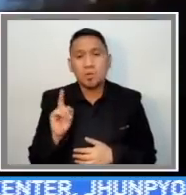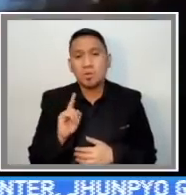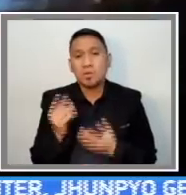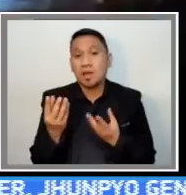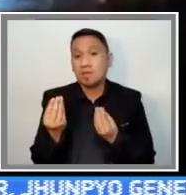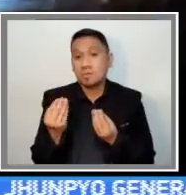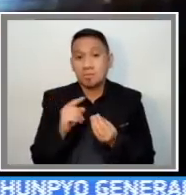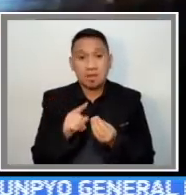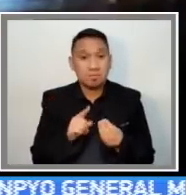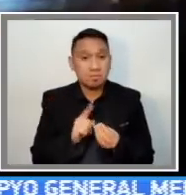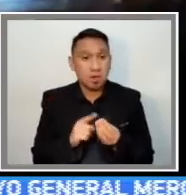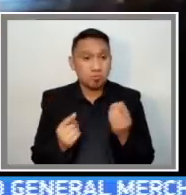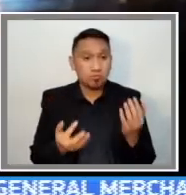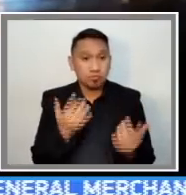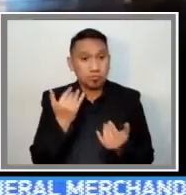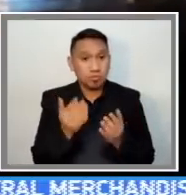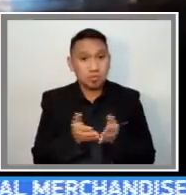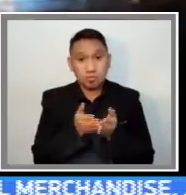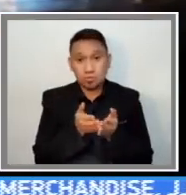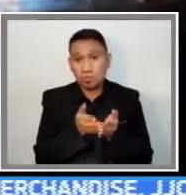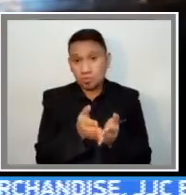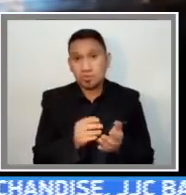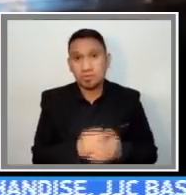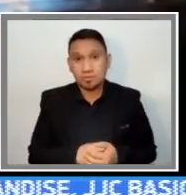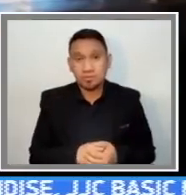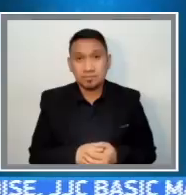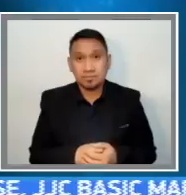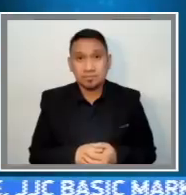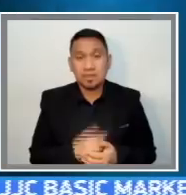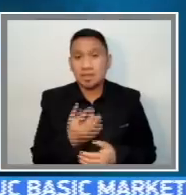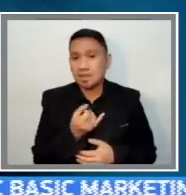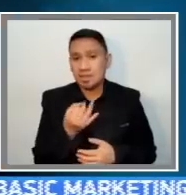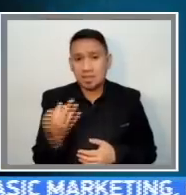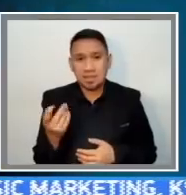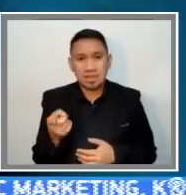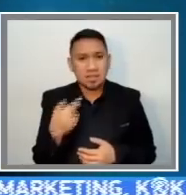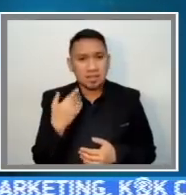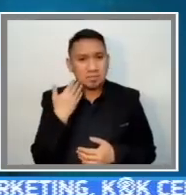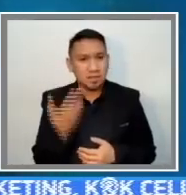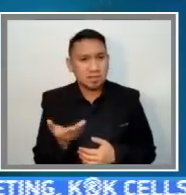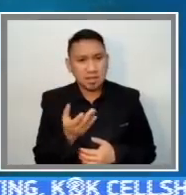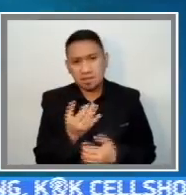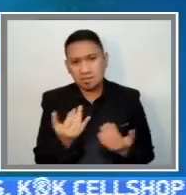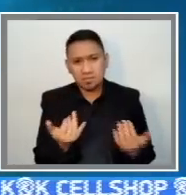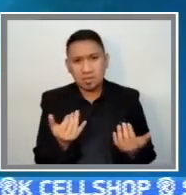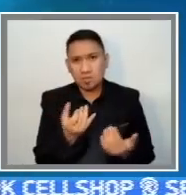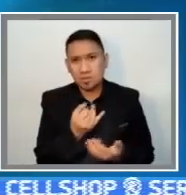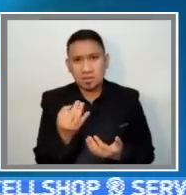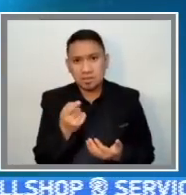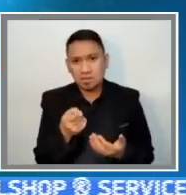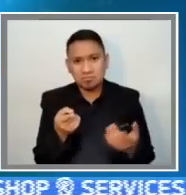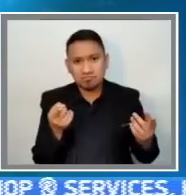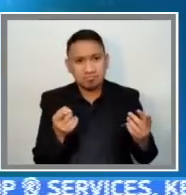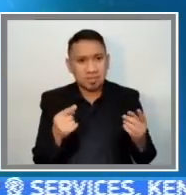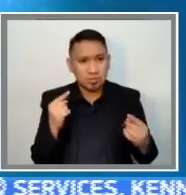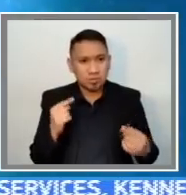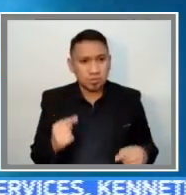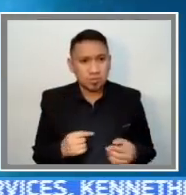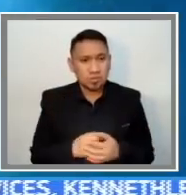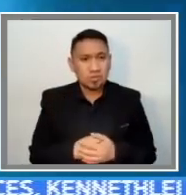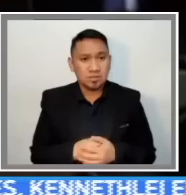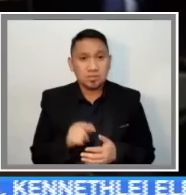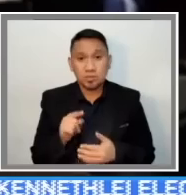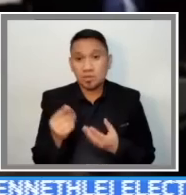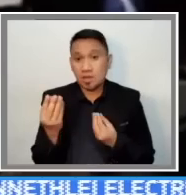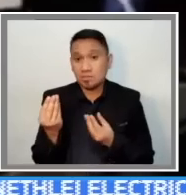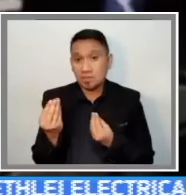nasunog na passenger ship na MV Lady Mary Joy 3? At ilan na po yung naitalang casualty ha, sa mga oras na ito? Ay, yung pinakalatest na ginagawa